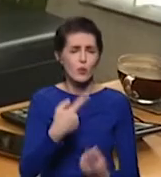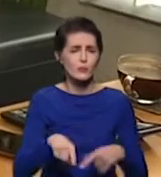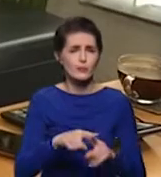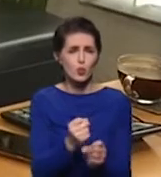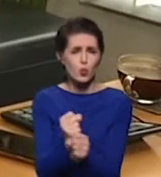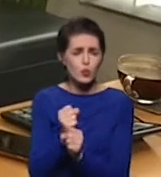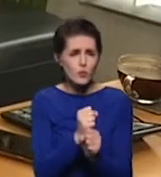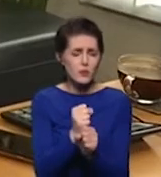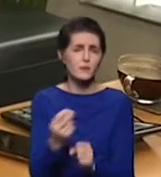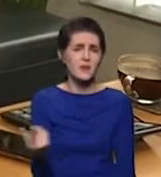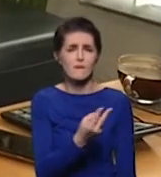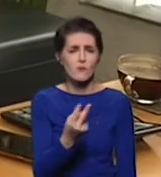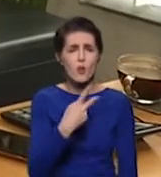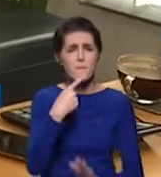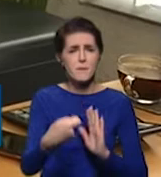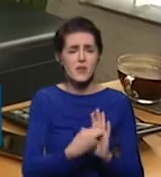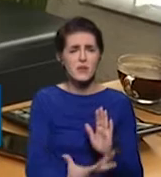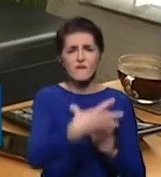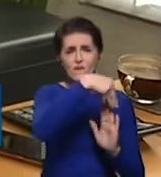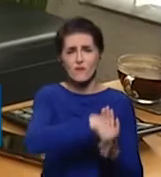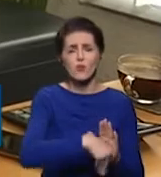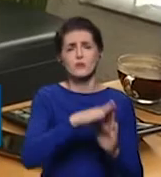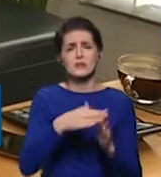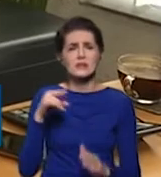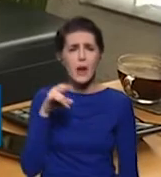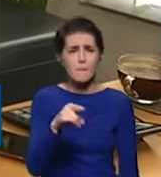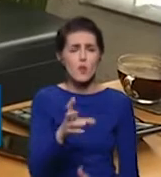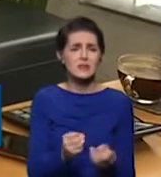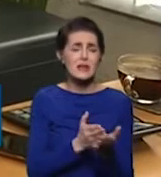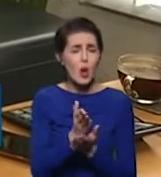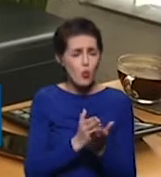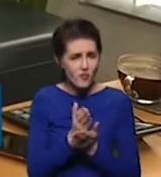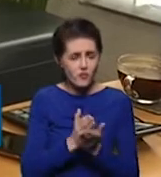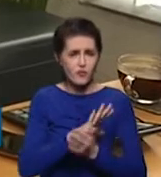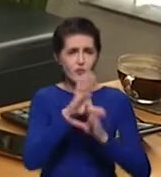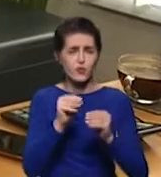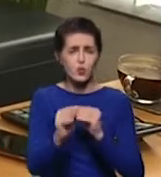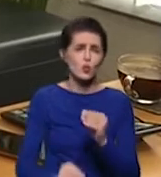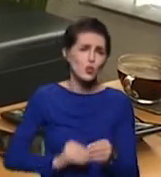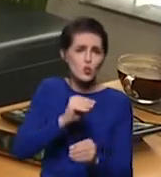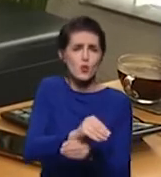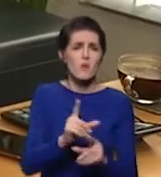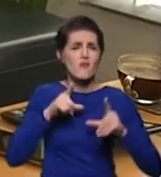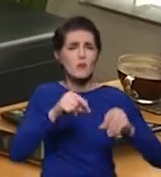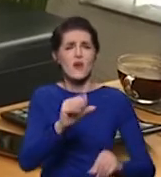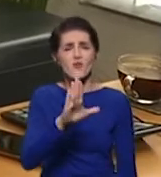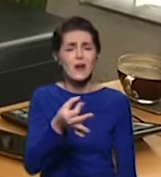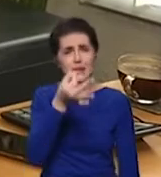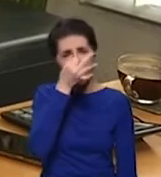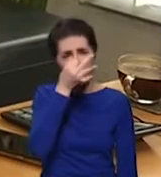на двоїх. Питання все включено, входить перельот, страховочка. Дополнительно для поїздки в Єгипет